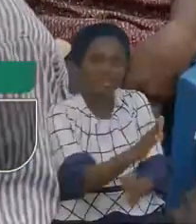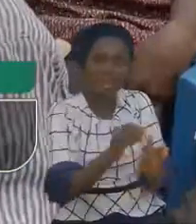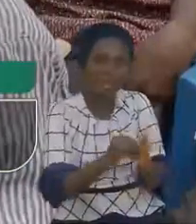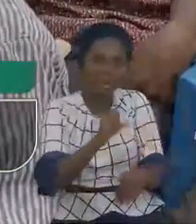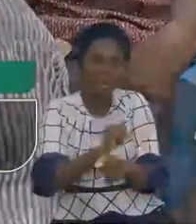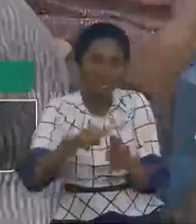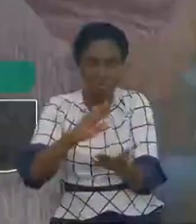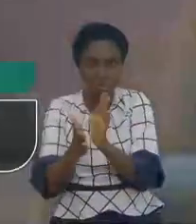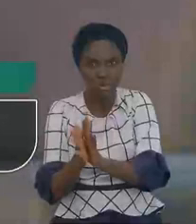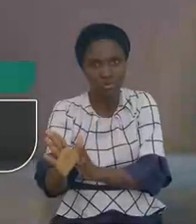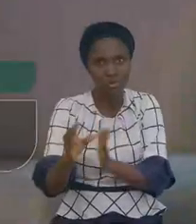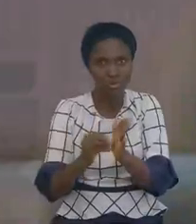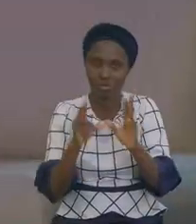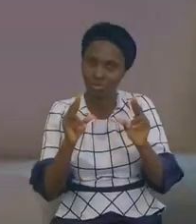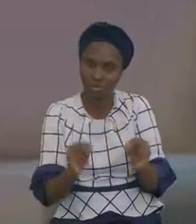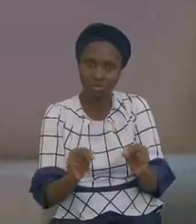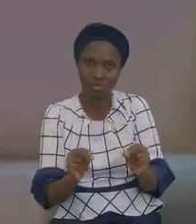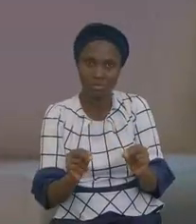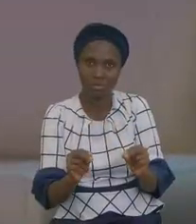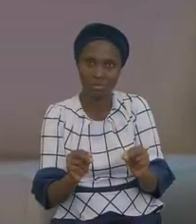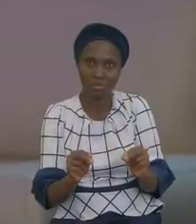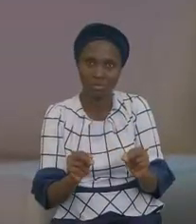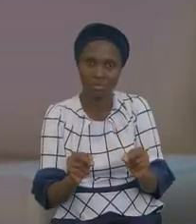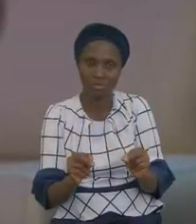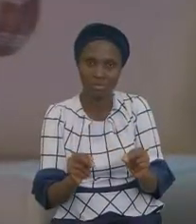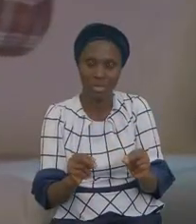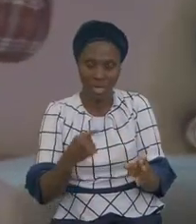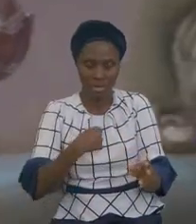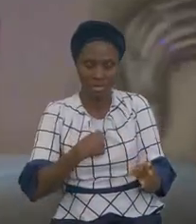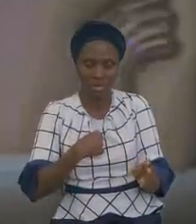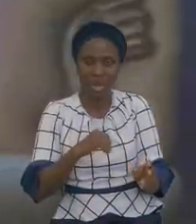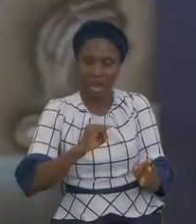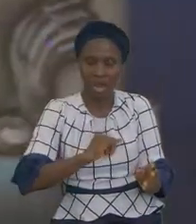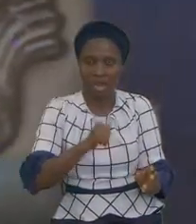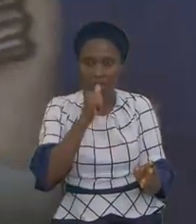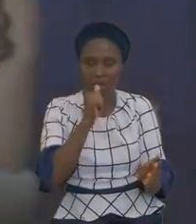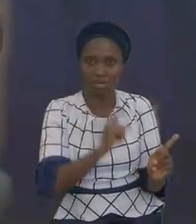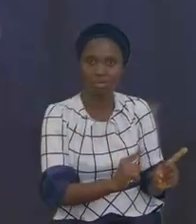Je monte. Je veux monter. Je veux prendre l'envol.